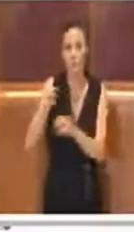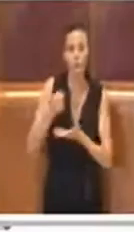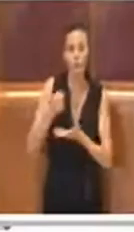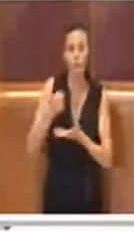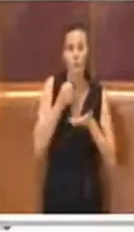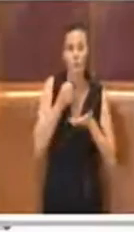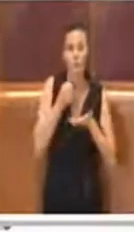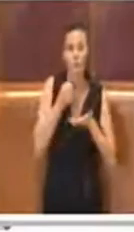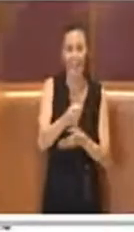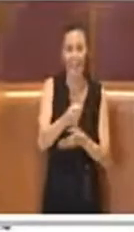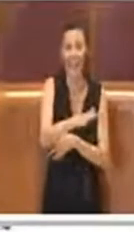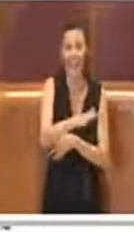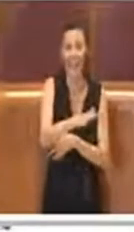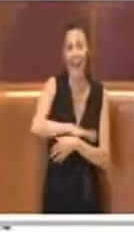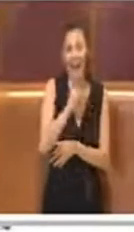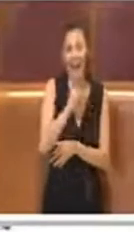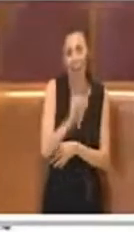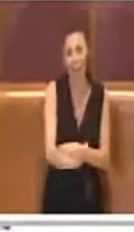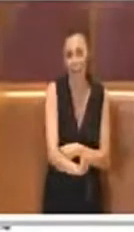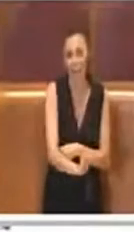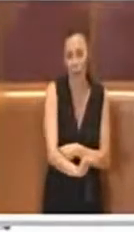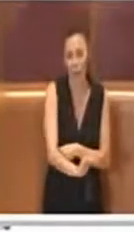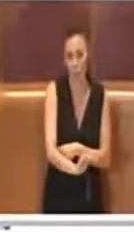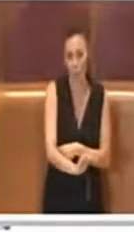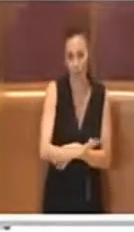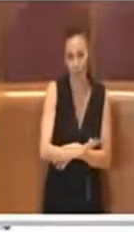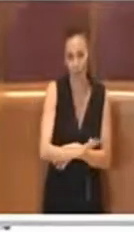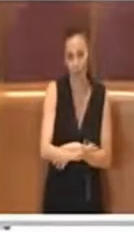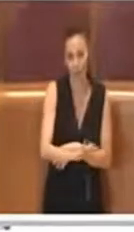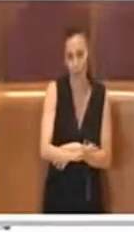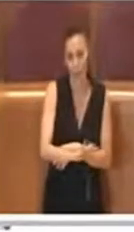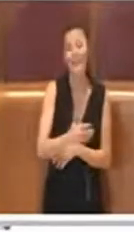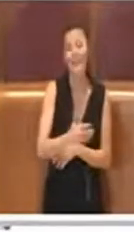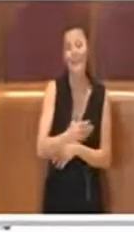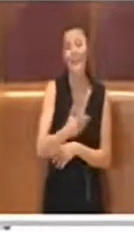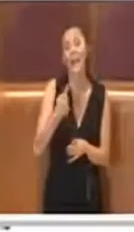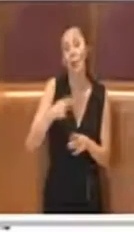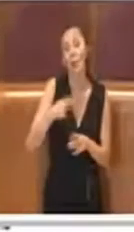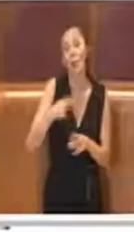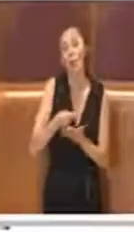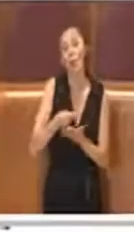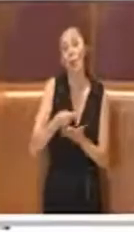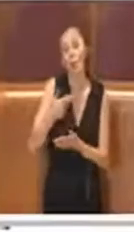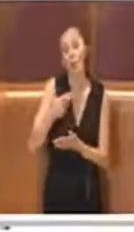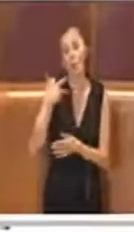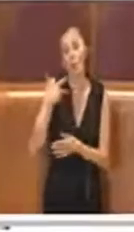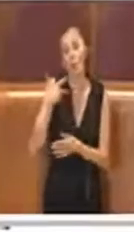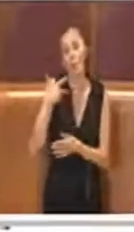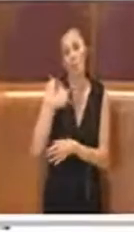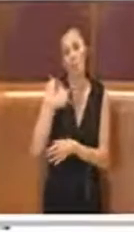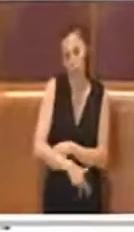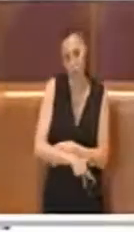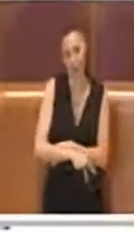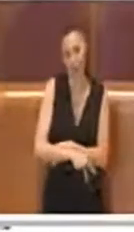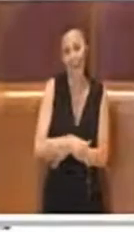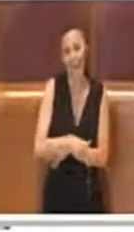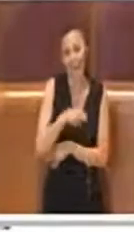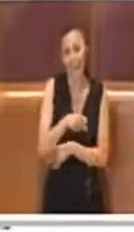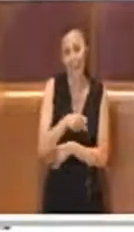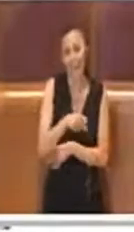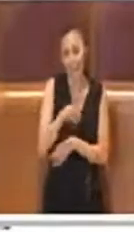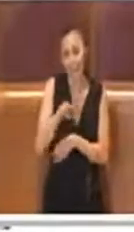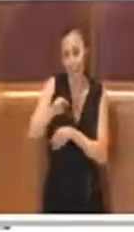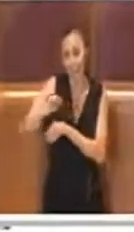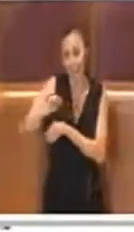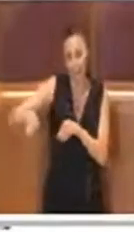sia sull'area minori che sull'area dei progetti sociali. Sono degli spostamenti,